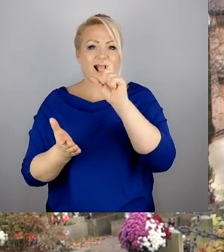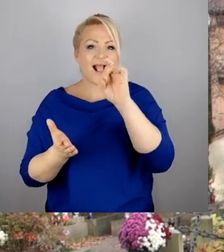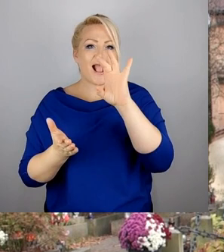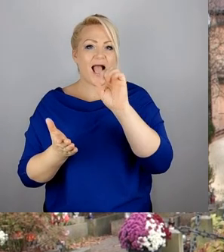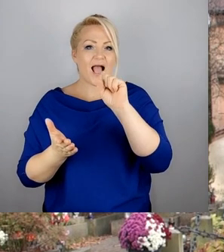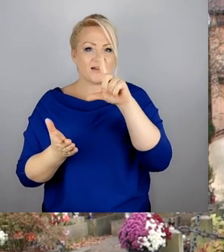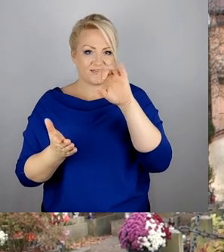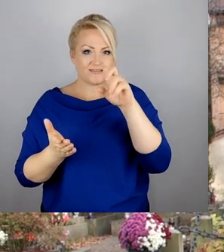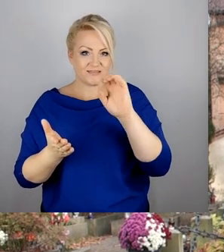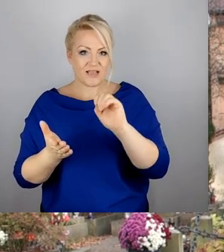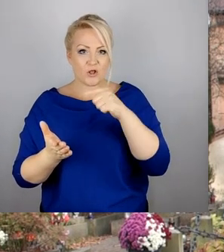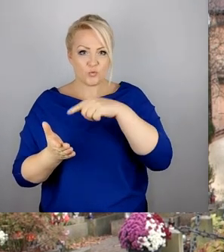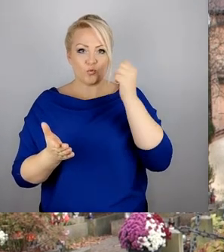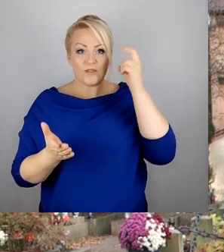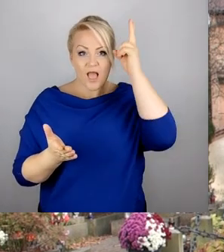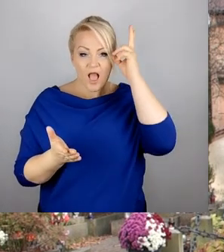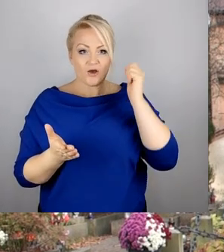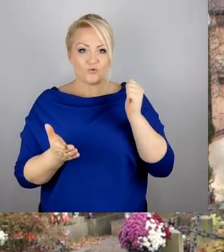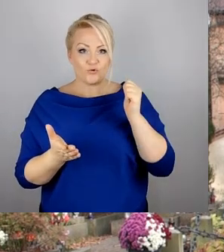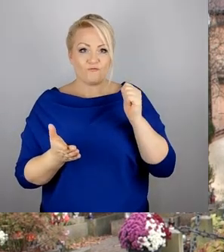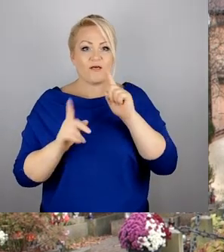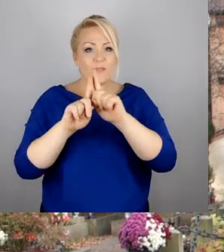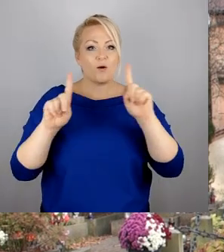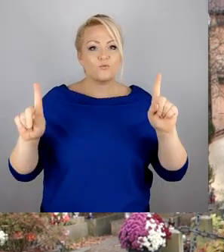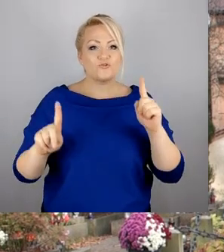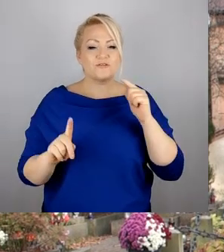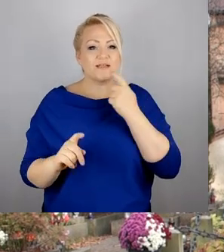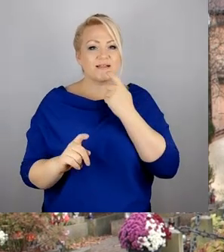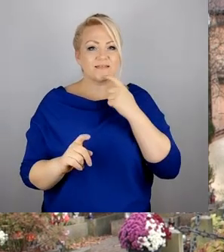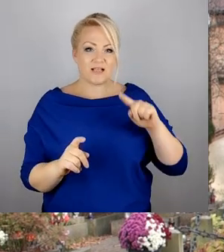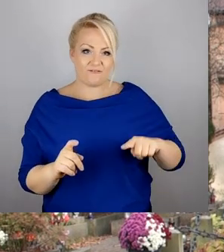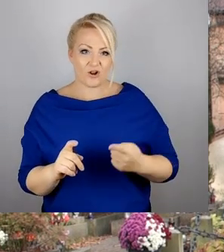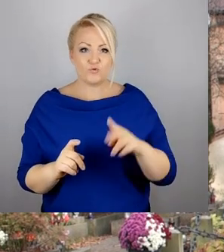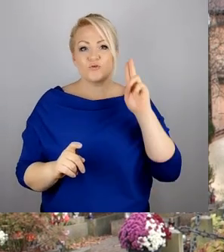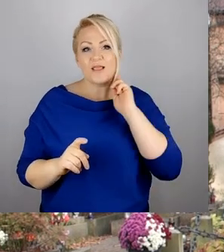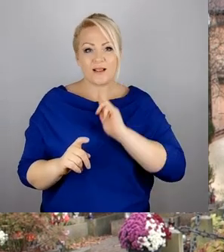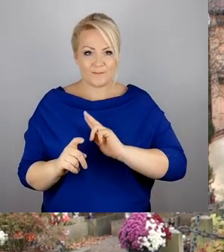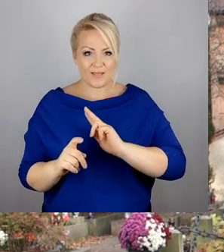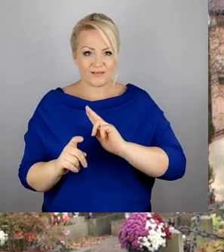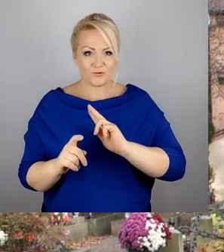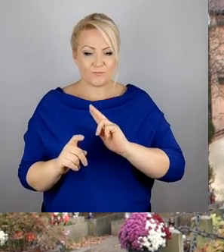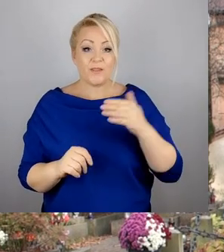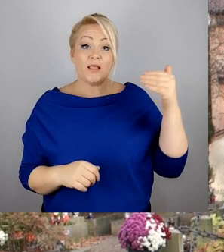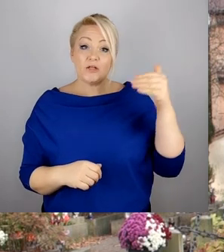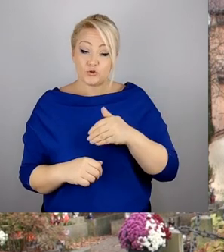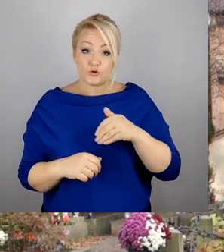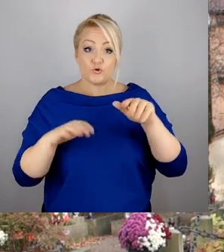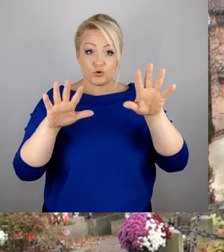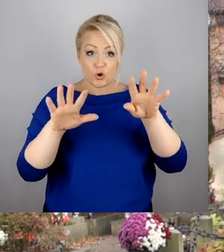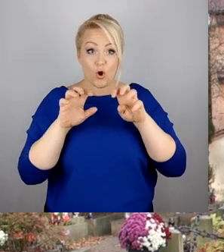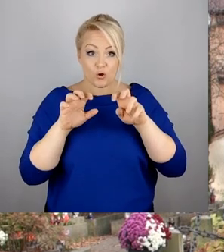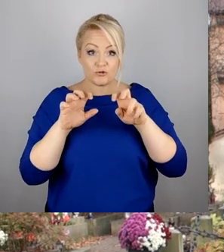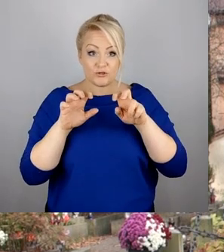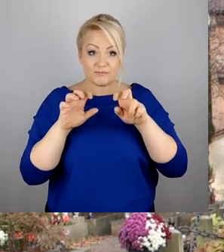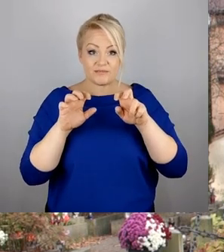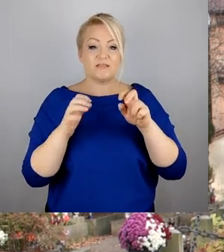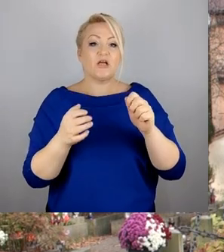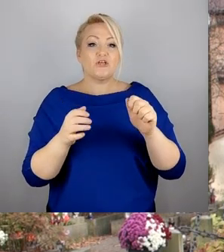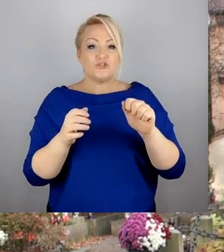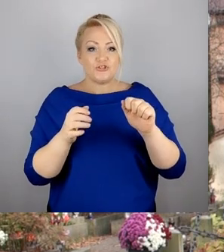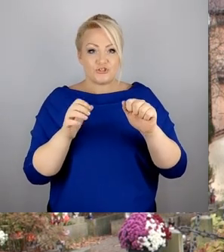Syberii. Osiedla się w Galicji i uczy w Tarnowskim Gimnazjum Języka Francuskiego. Umiera w